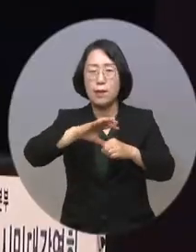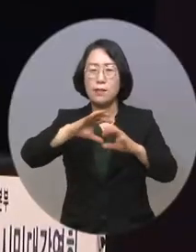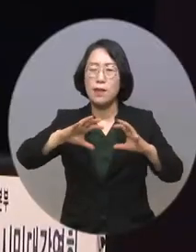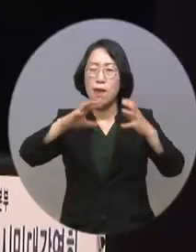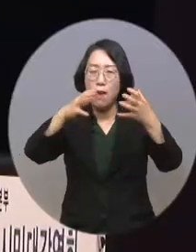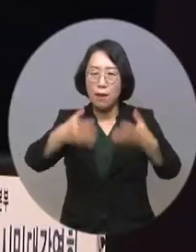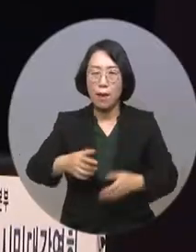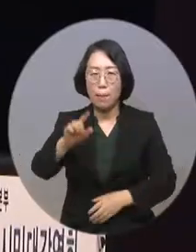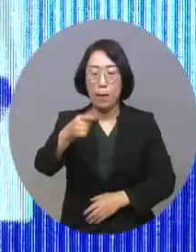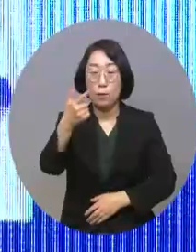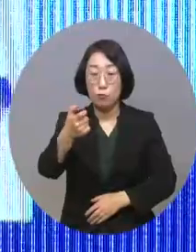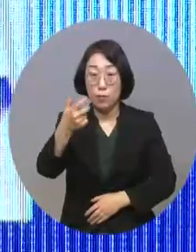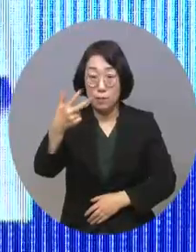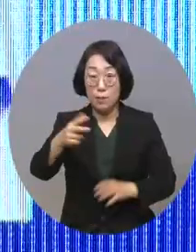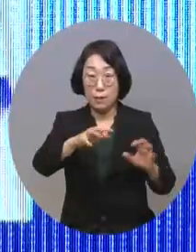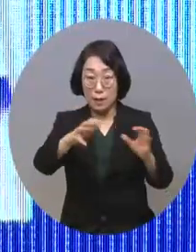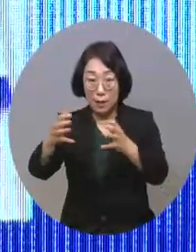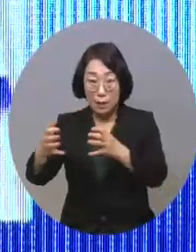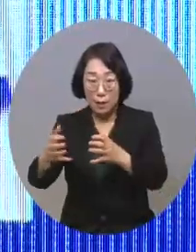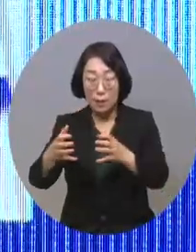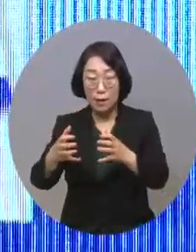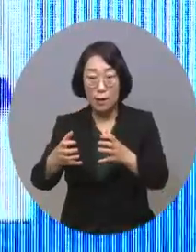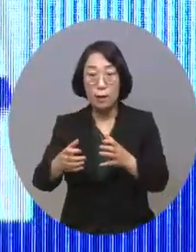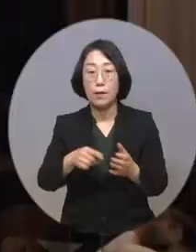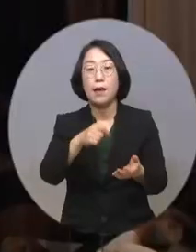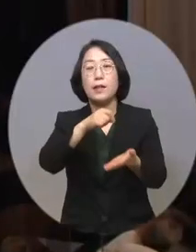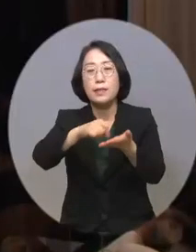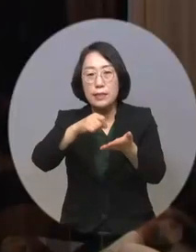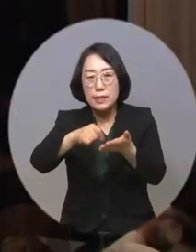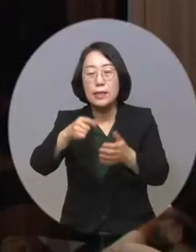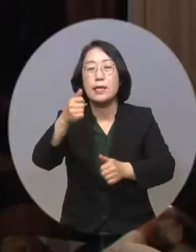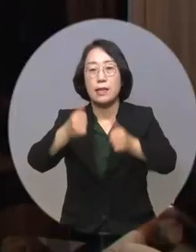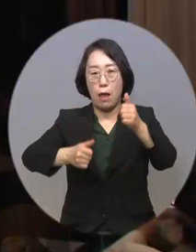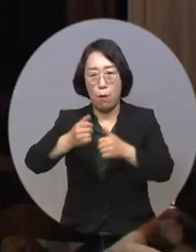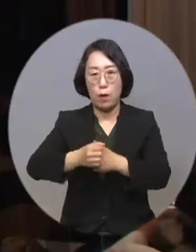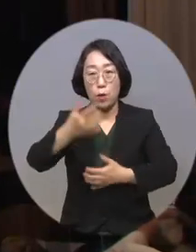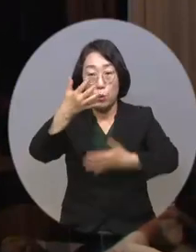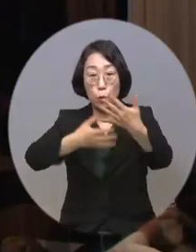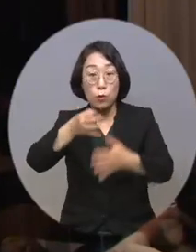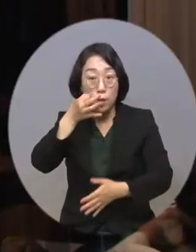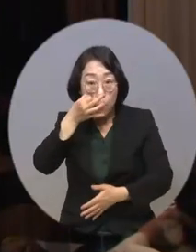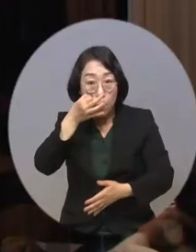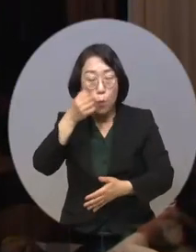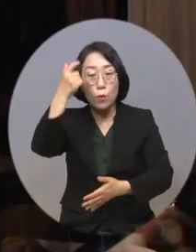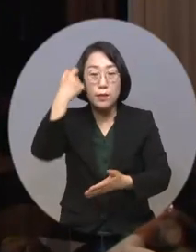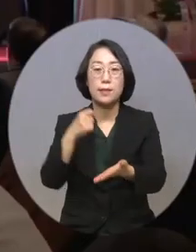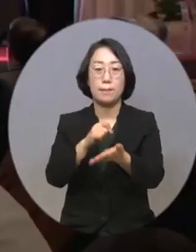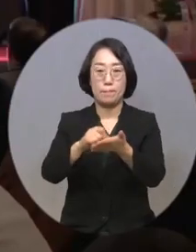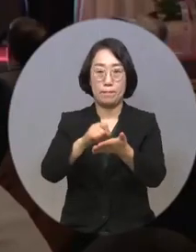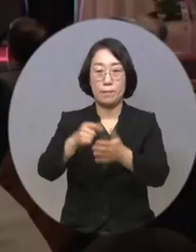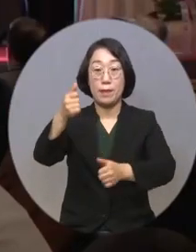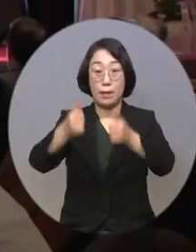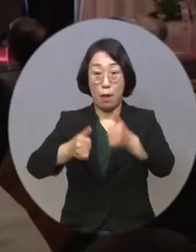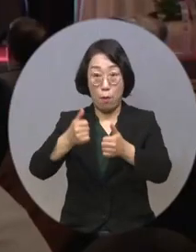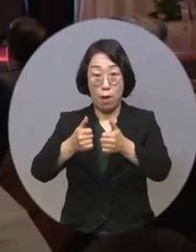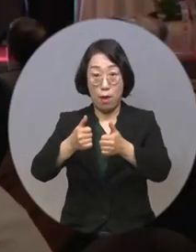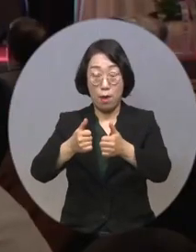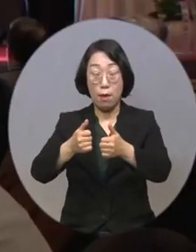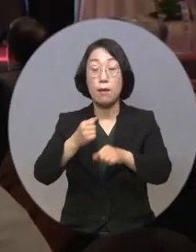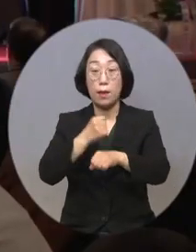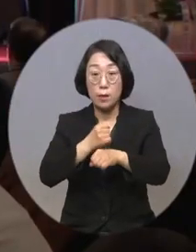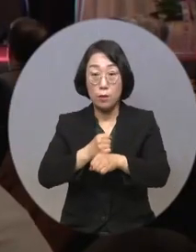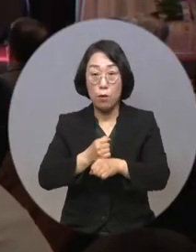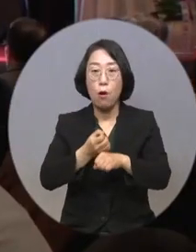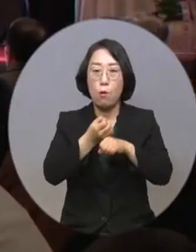개국 청소년을 대상으로 글짓기대회 및 중요 에 동영상 시청 소감문 대회를 열어 세계 곳곳에 중요해 사상을